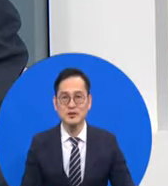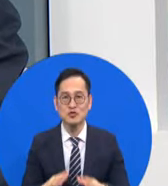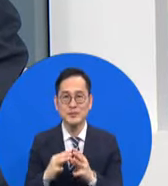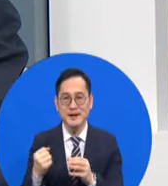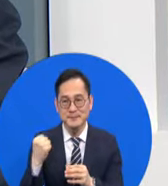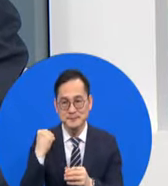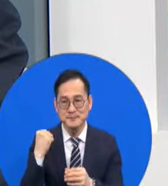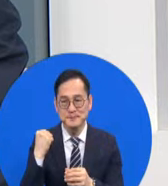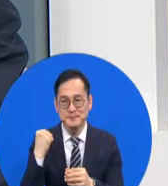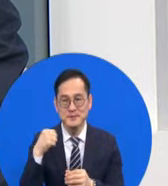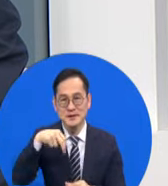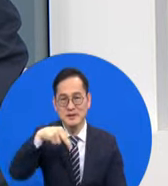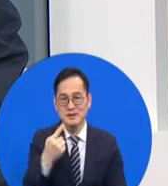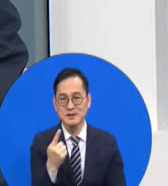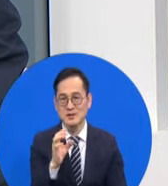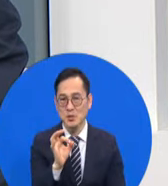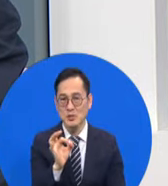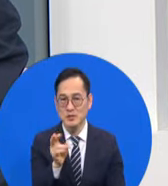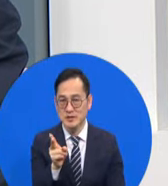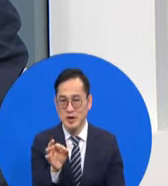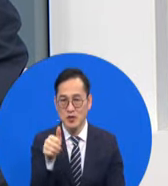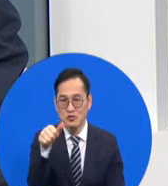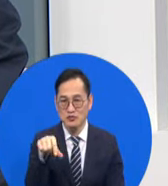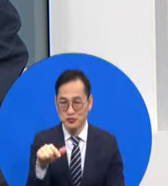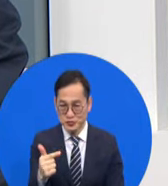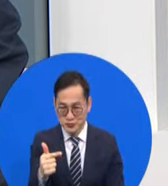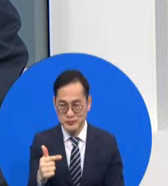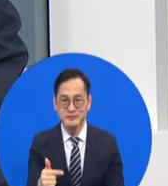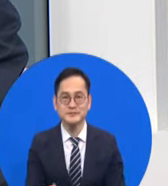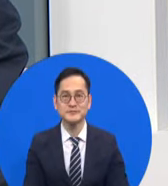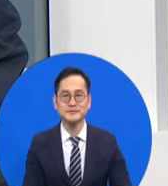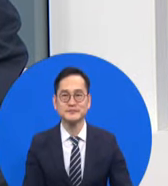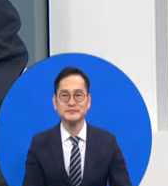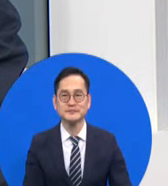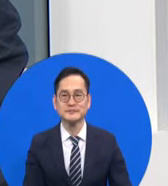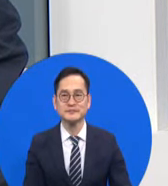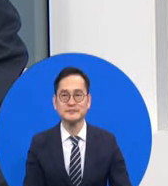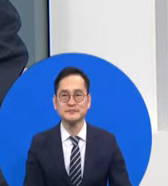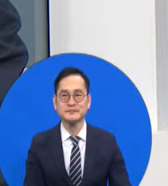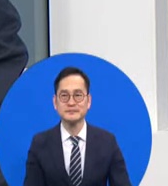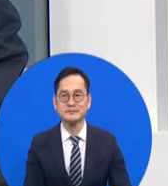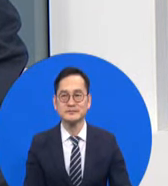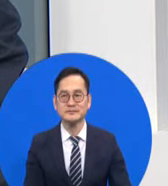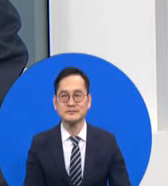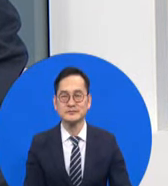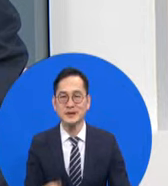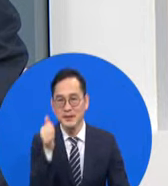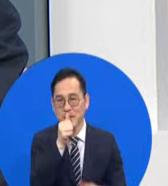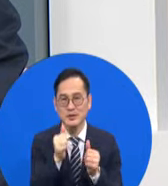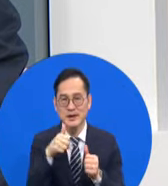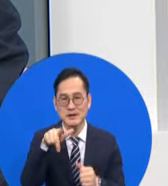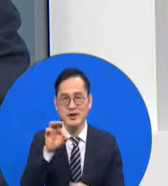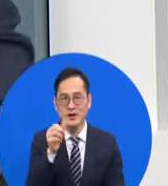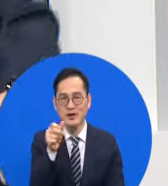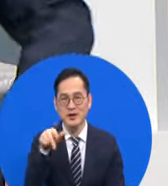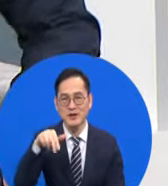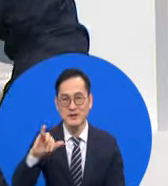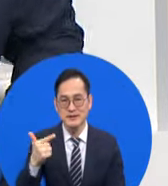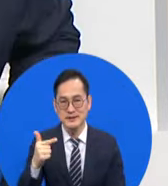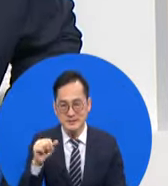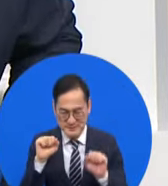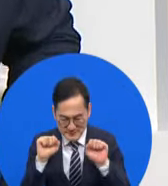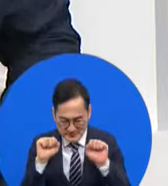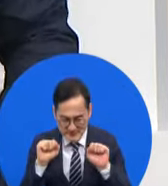선대위 대변인으로 이번에 임명된 송영훈 변호사님, 법전 들고 나온 정법전 정혁진 변호사님 나오셨습니다.